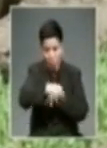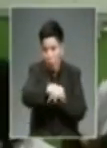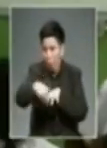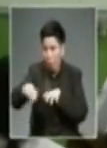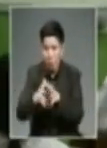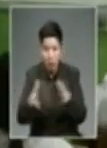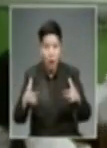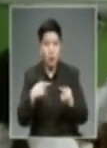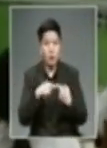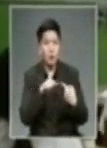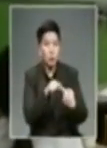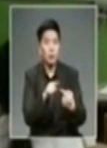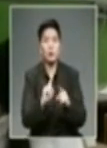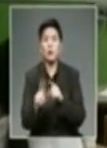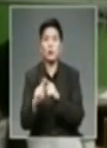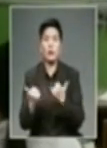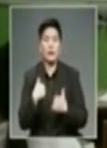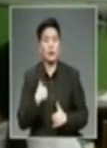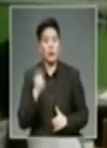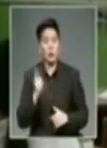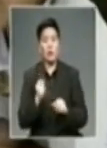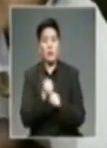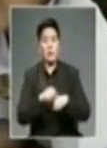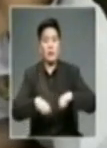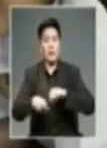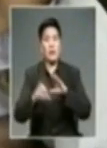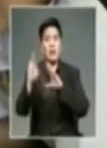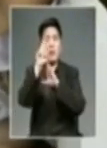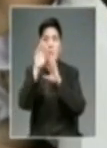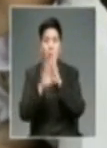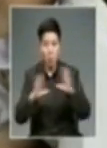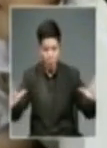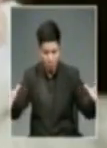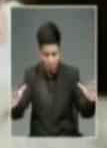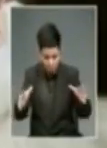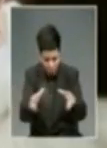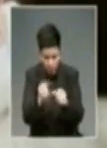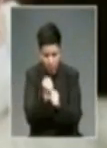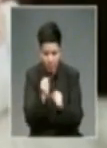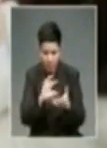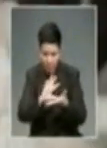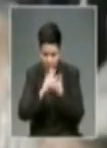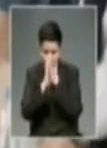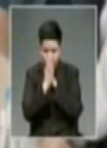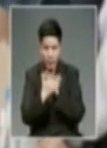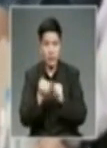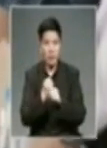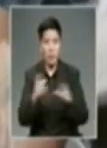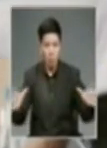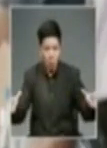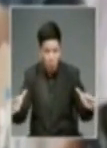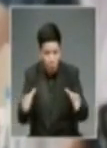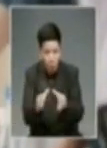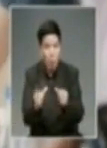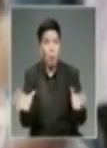ขวางเป็นสระต่อกันทำให้เราต้องจัดระบบระเบียบรวบรวมสิ่งเหล่านี้เพื่อเกิดการบริการเข้ามาให้ได้ด้วยกันก่อนนะครับ